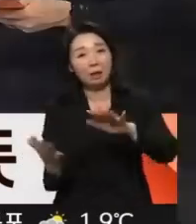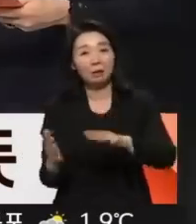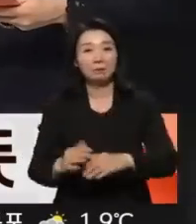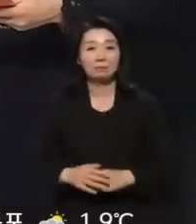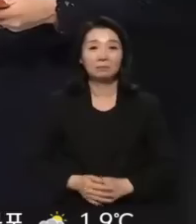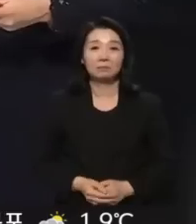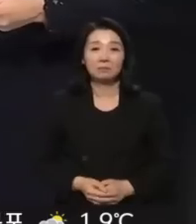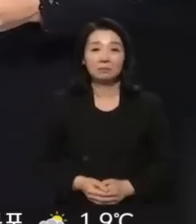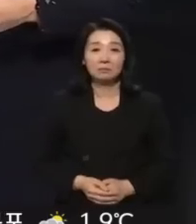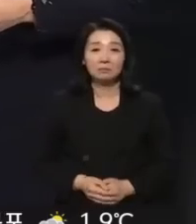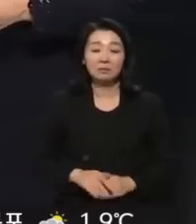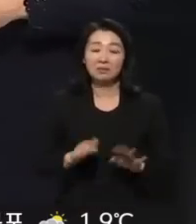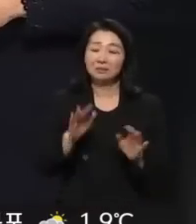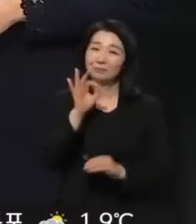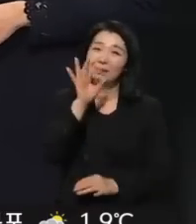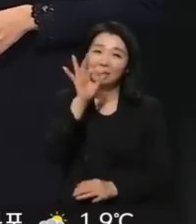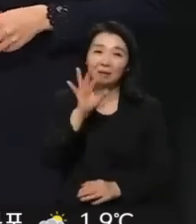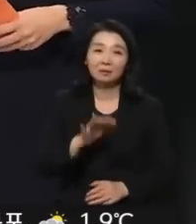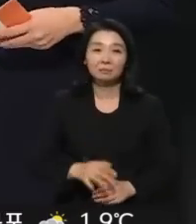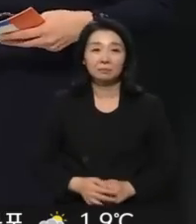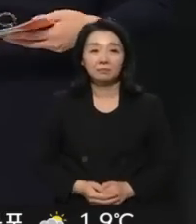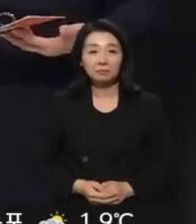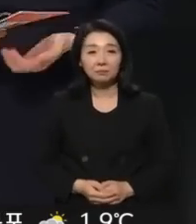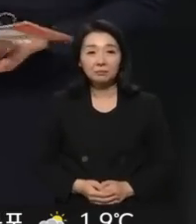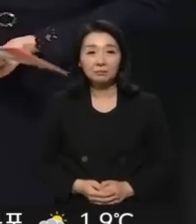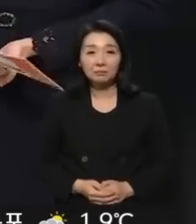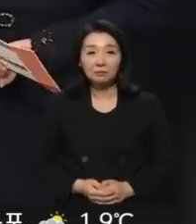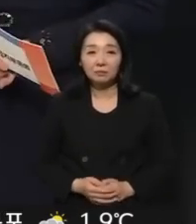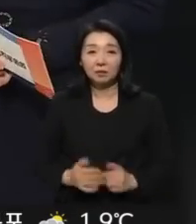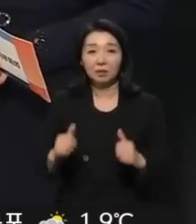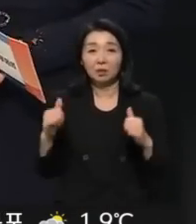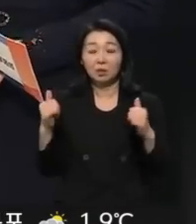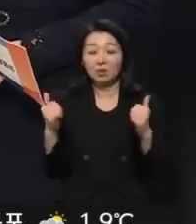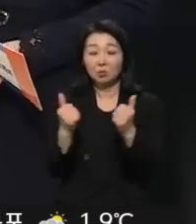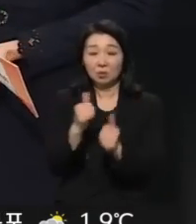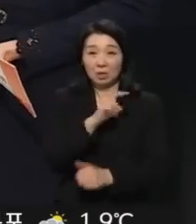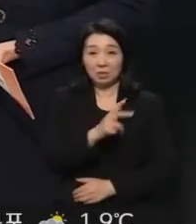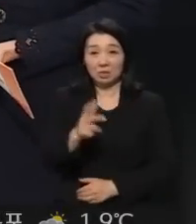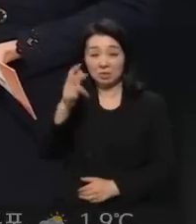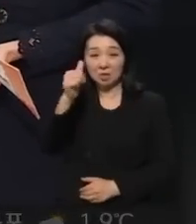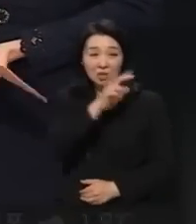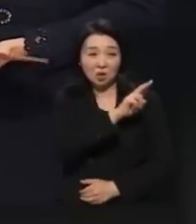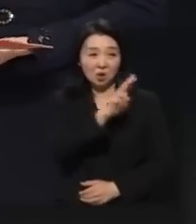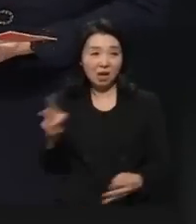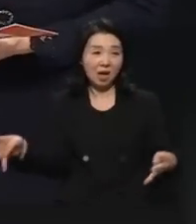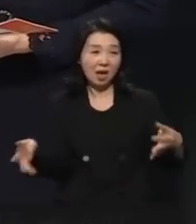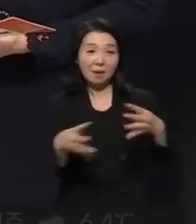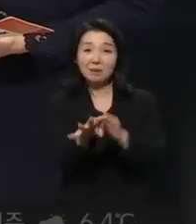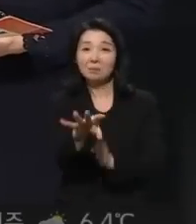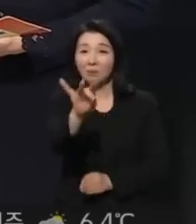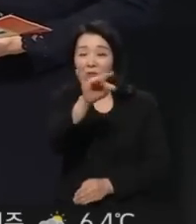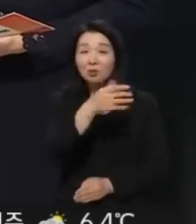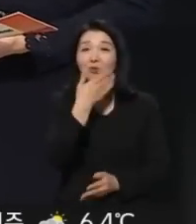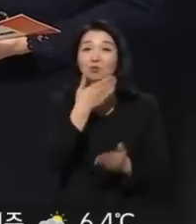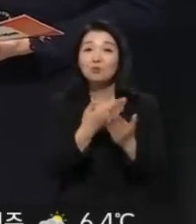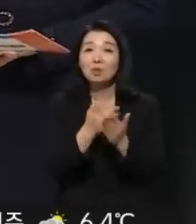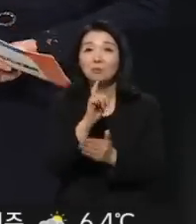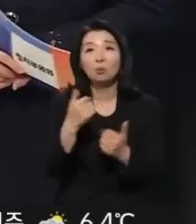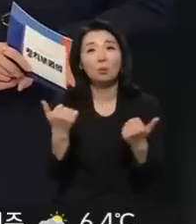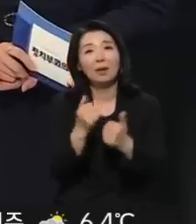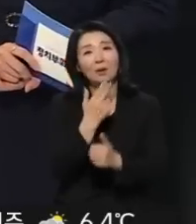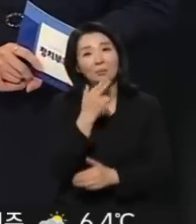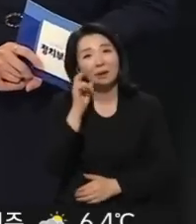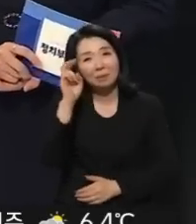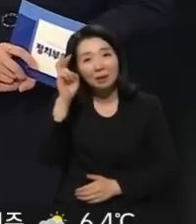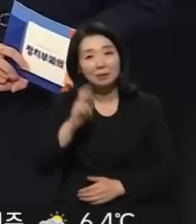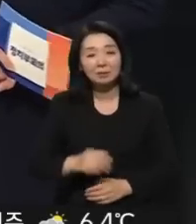네, 사실상 불가능한 그런 상황이고요. 국회의장이 일단 여야 합의가 우선이라는 입장을 밝혔기 때문에 오늘 본회의가 열릴 것 같지는 않습니다.